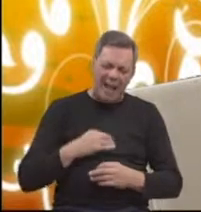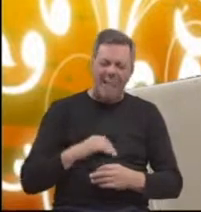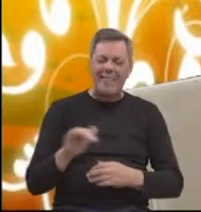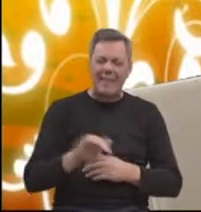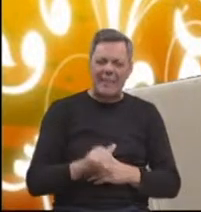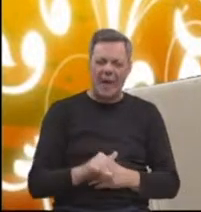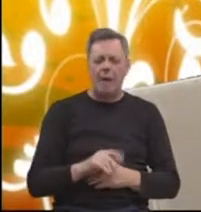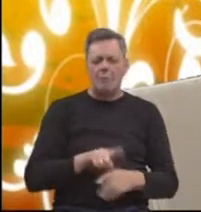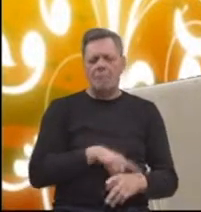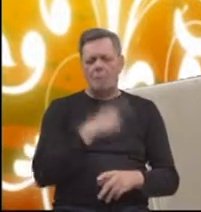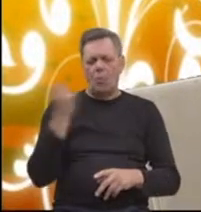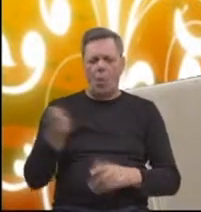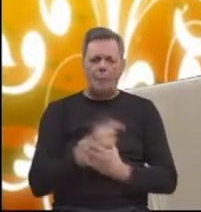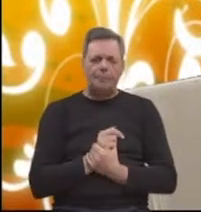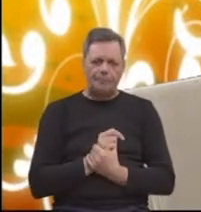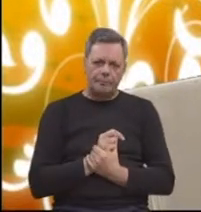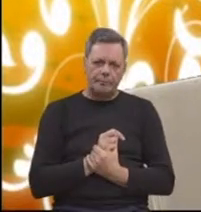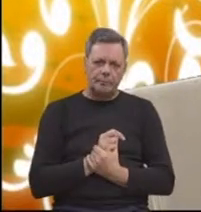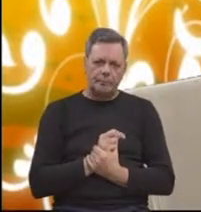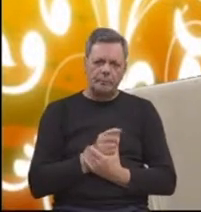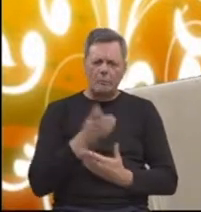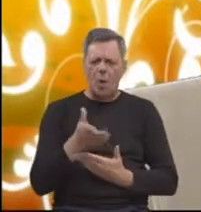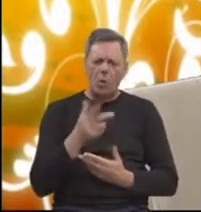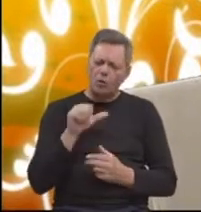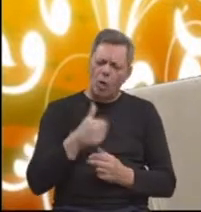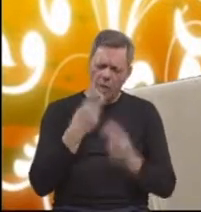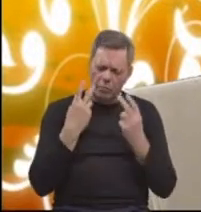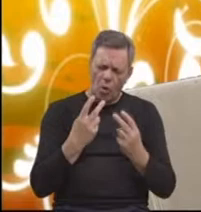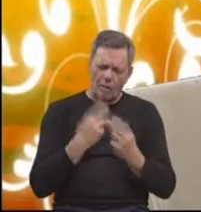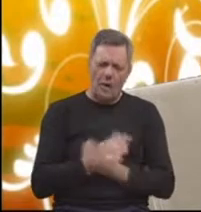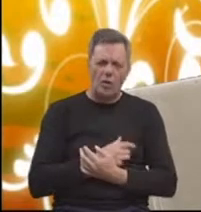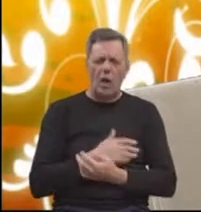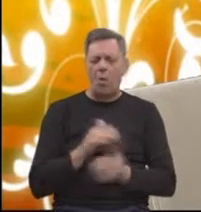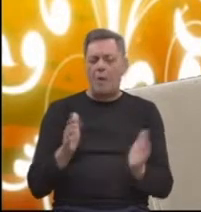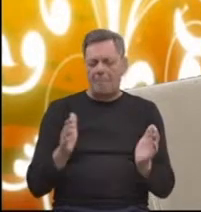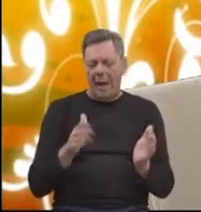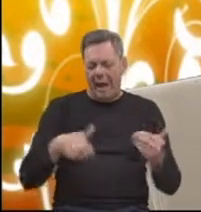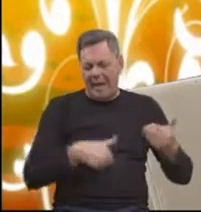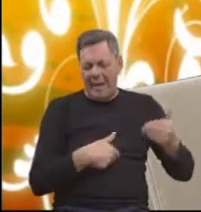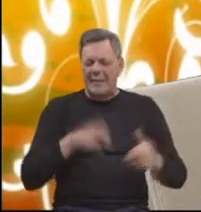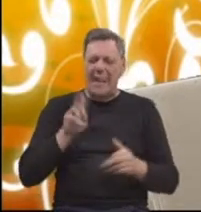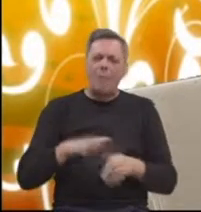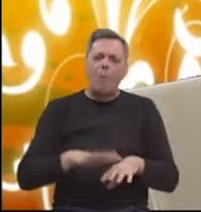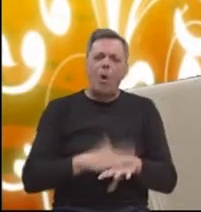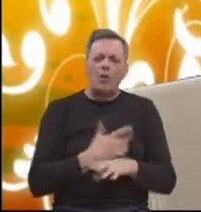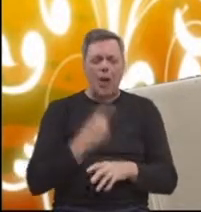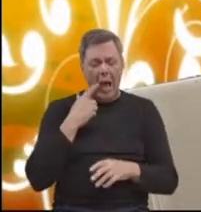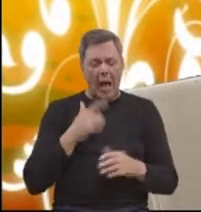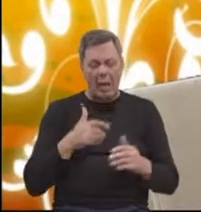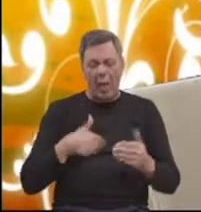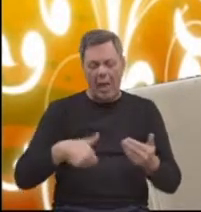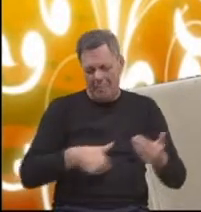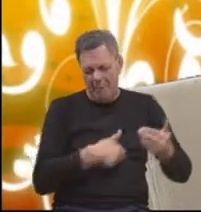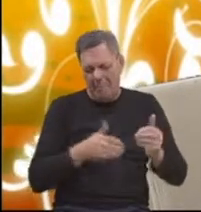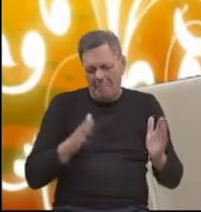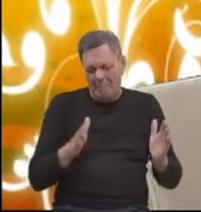djeteta dugoročno. Recimo ono što je još bitno je da kod male djece nekada imamo osjećaj ako je dijete stvarno malo